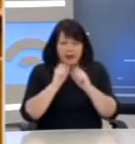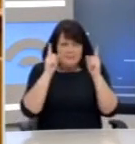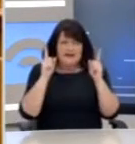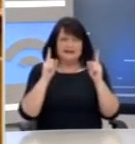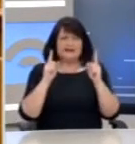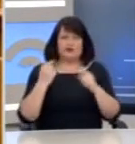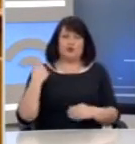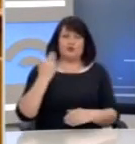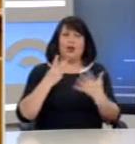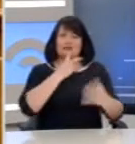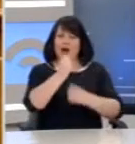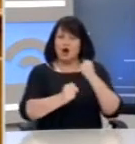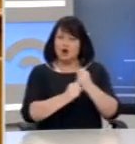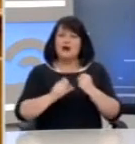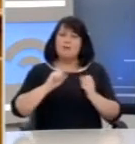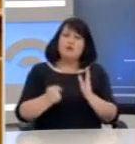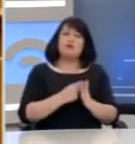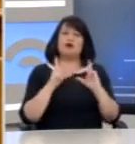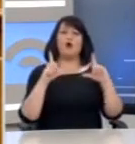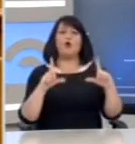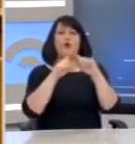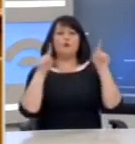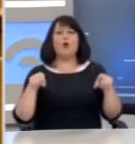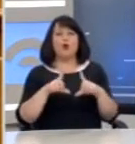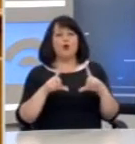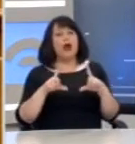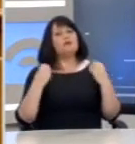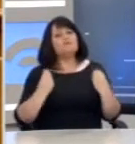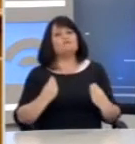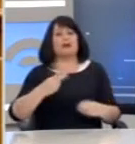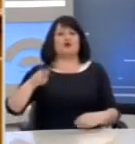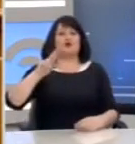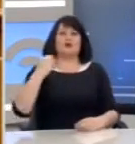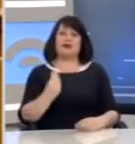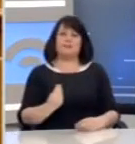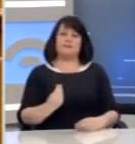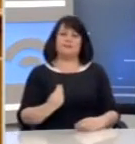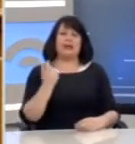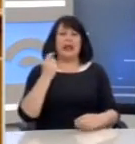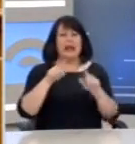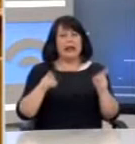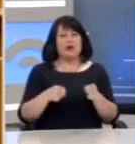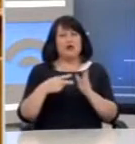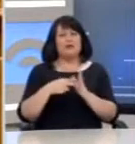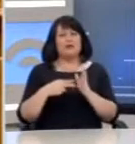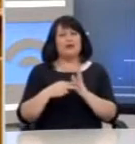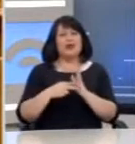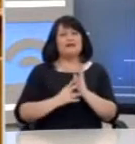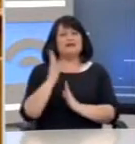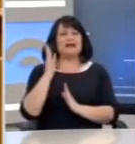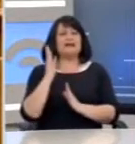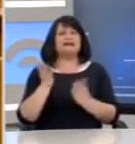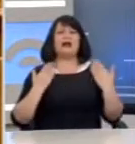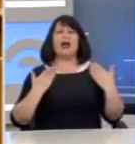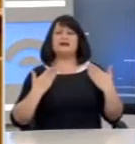την τελευταία επταετία, με μια μικρή παρένθεση την άνοιξη του 2014. Πρώτος λοιπόν στόχος